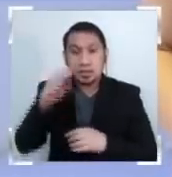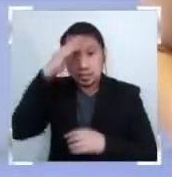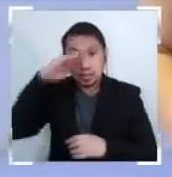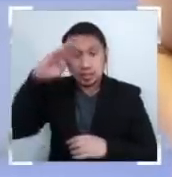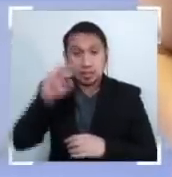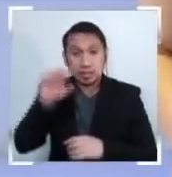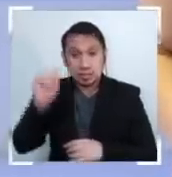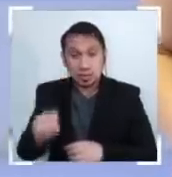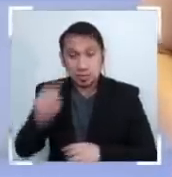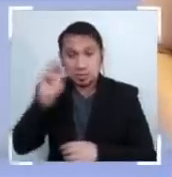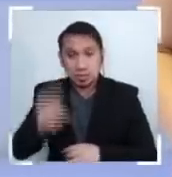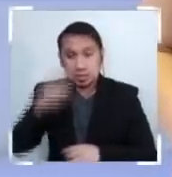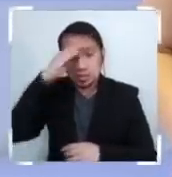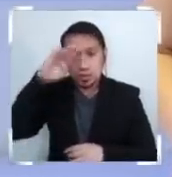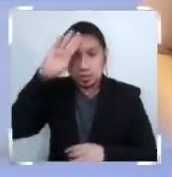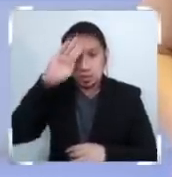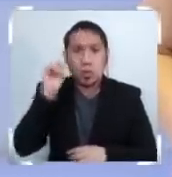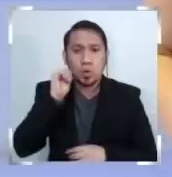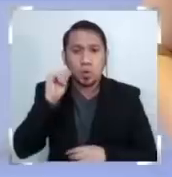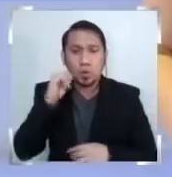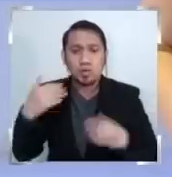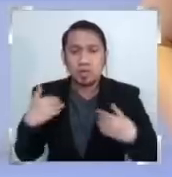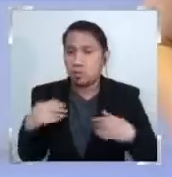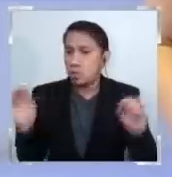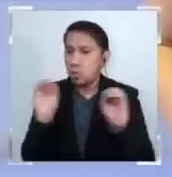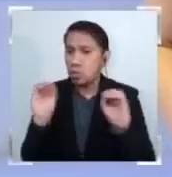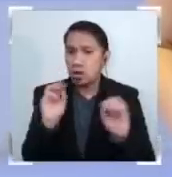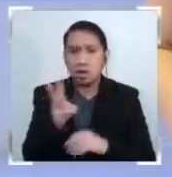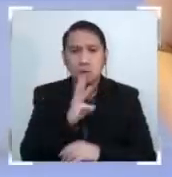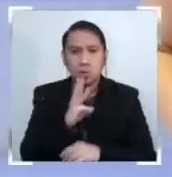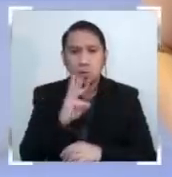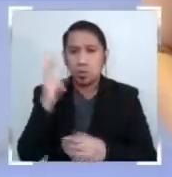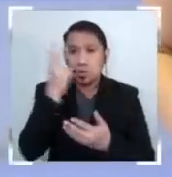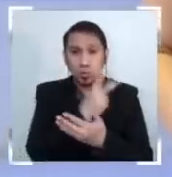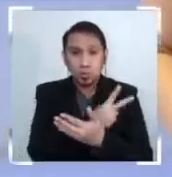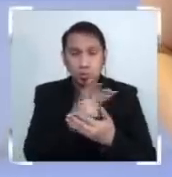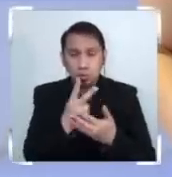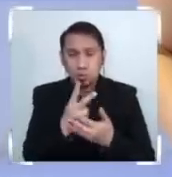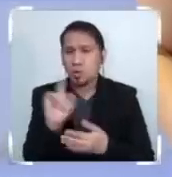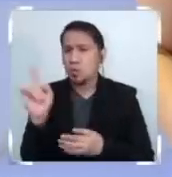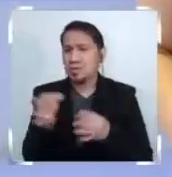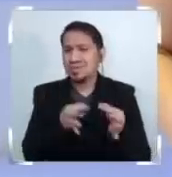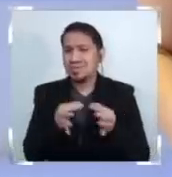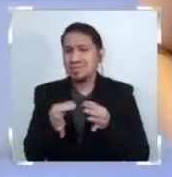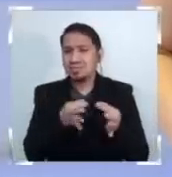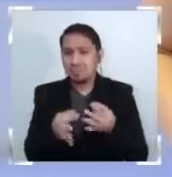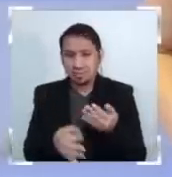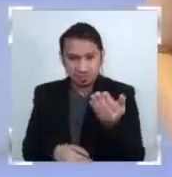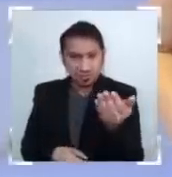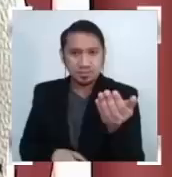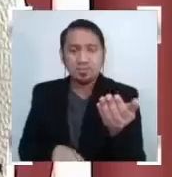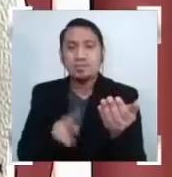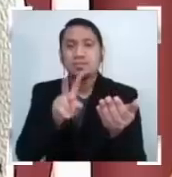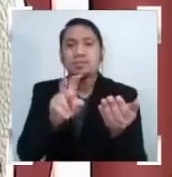silang mawawala ng tubig gripo sa susunod na 2 linggo. Ang paliwanag ng Maynilad sa pagsaksi ni Cedric